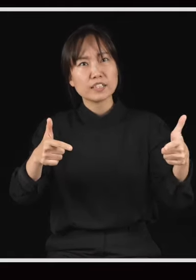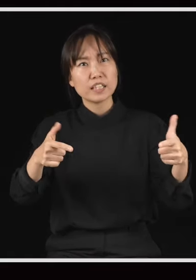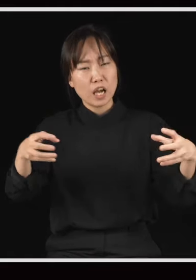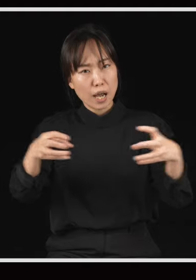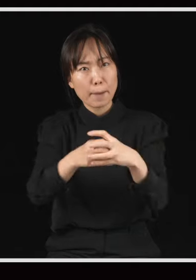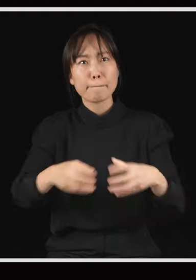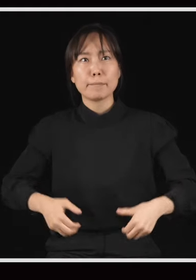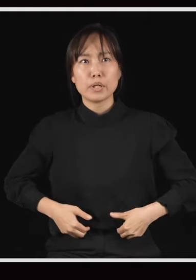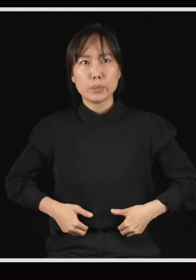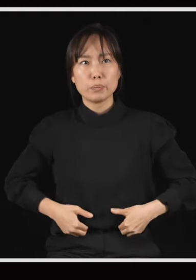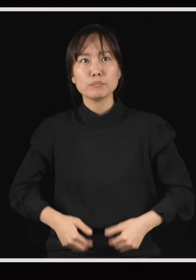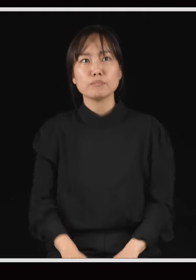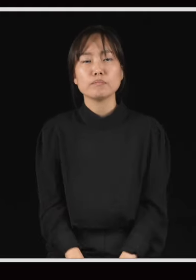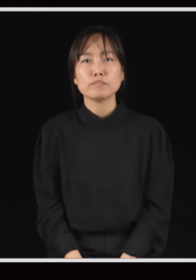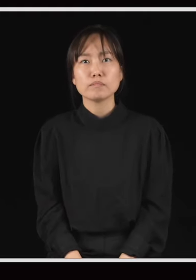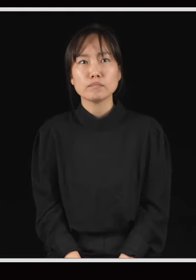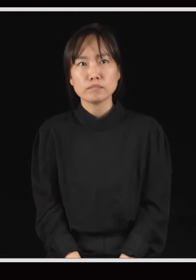많이 있습니다.